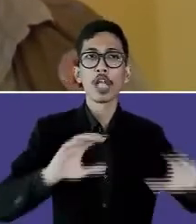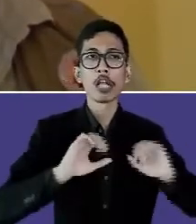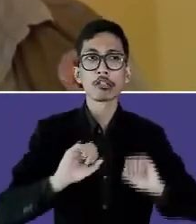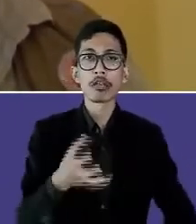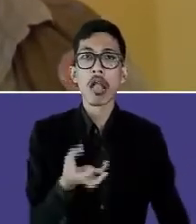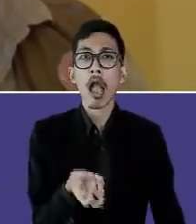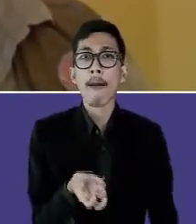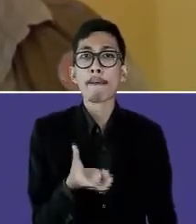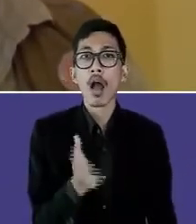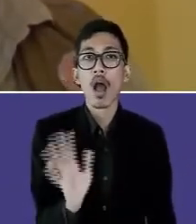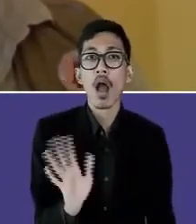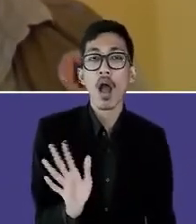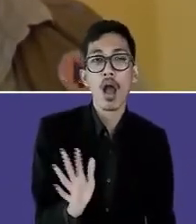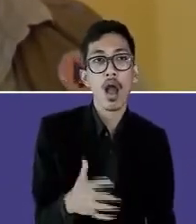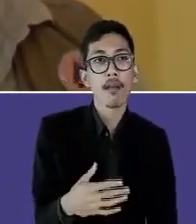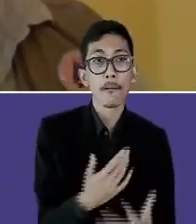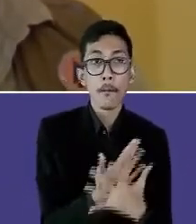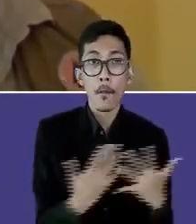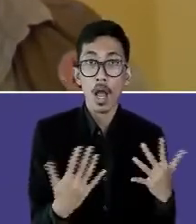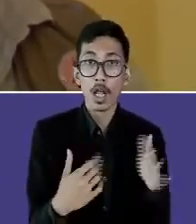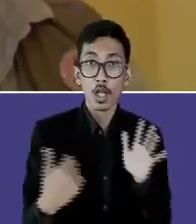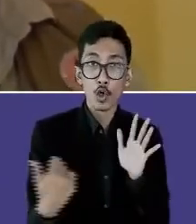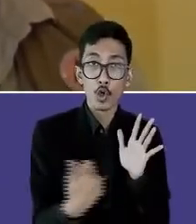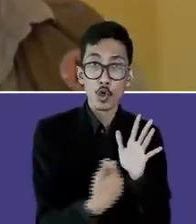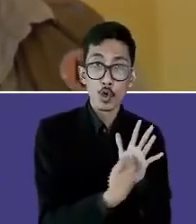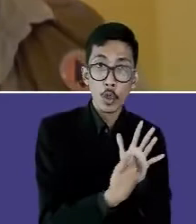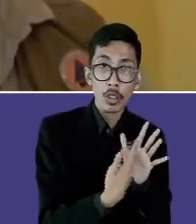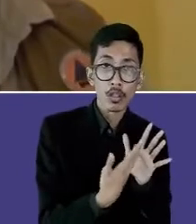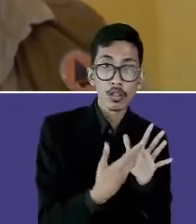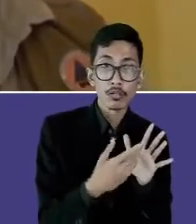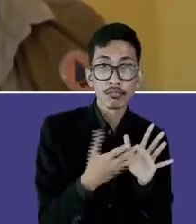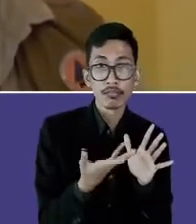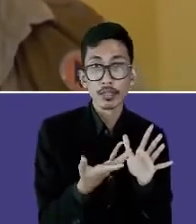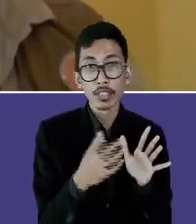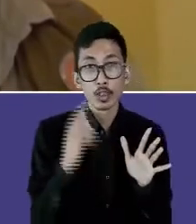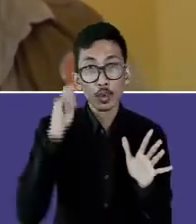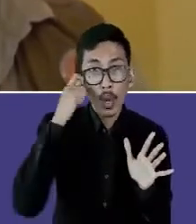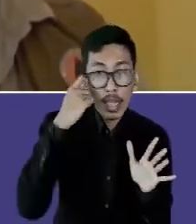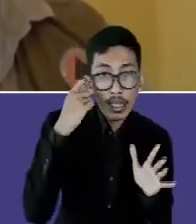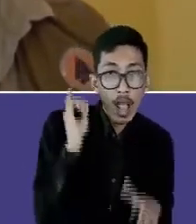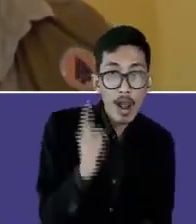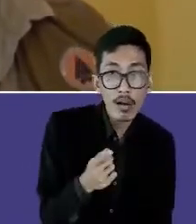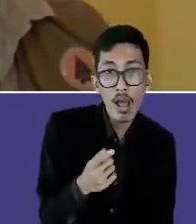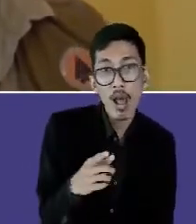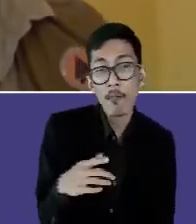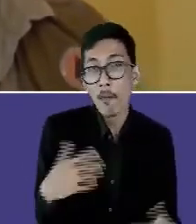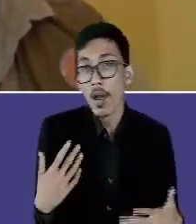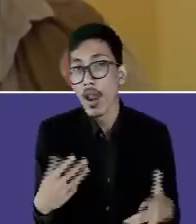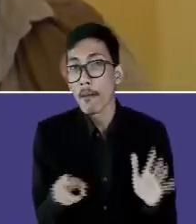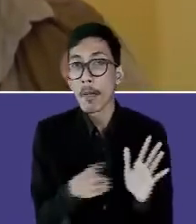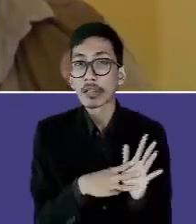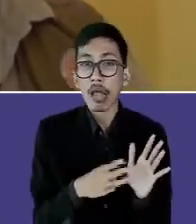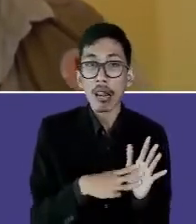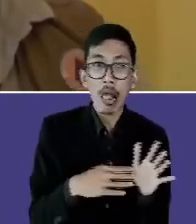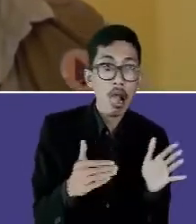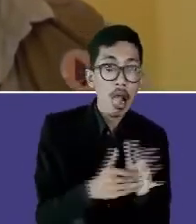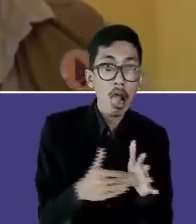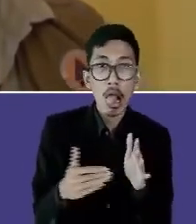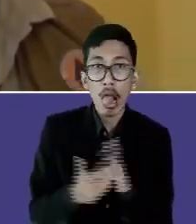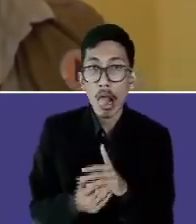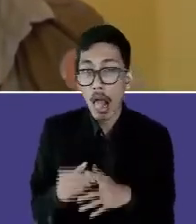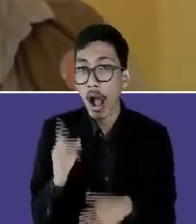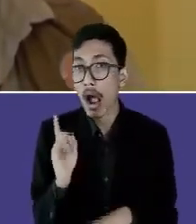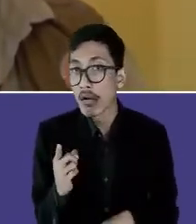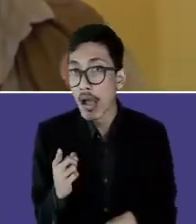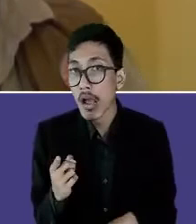disosialisasikan, diedukasi dan juga untuk masker dibagikan dan dipakai? Apakah ada kendala, kesulitan dan bagaimana harapan Bapak ini